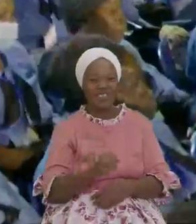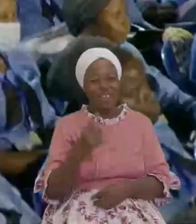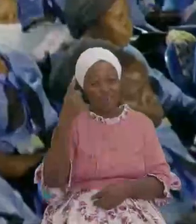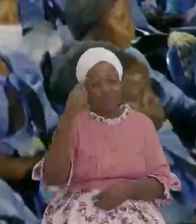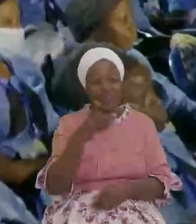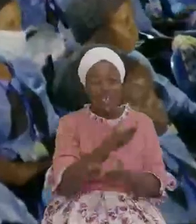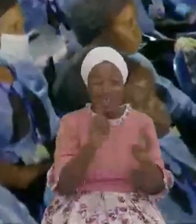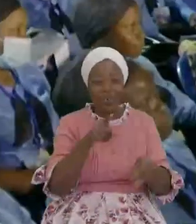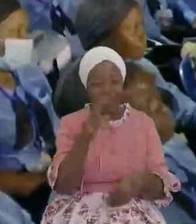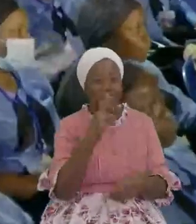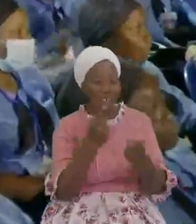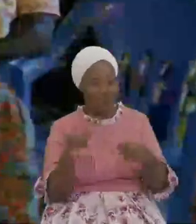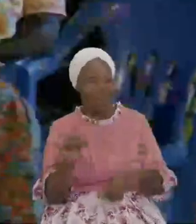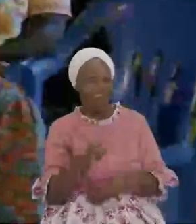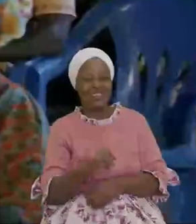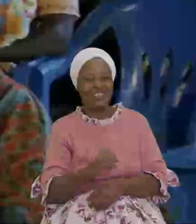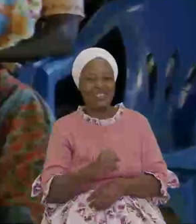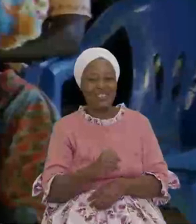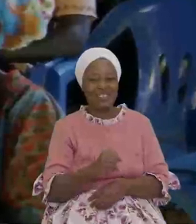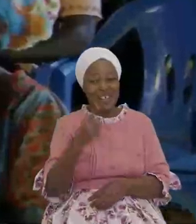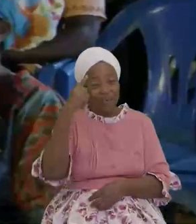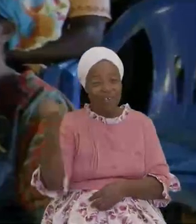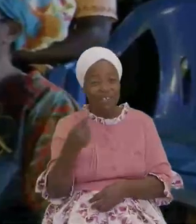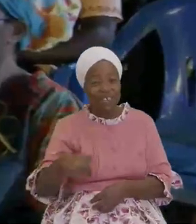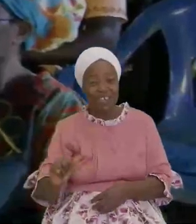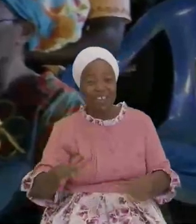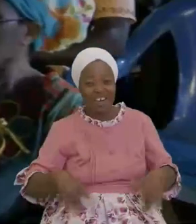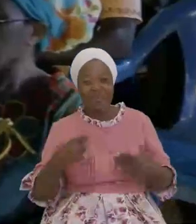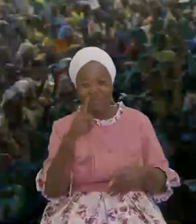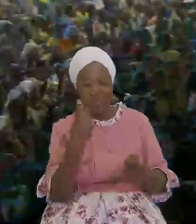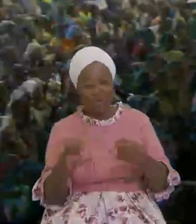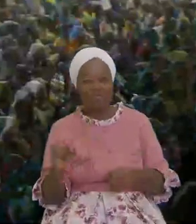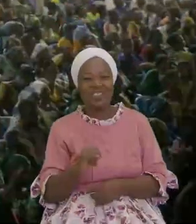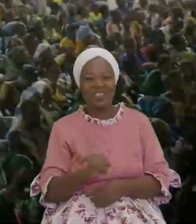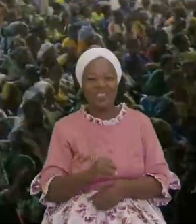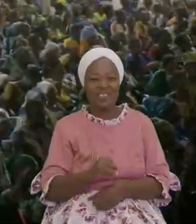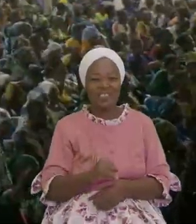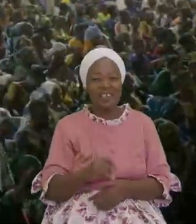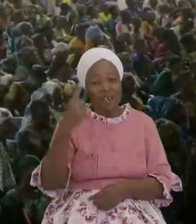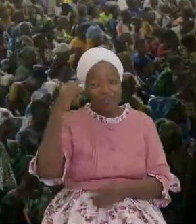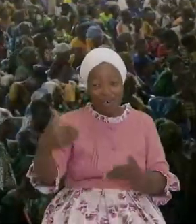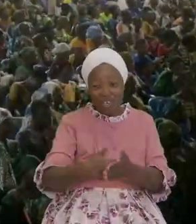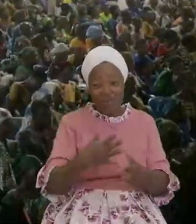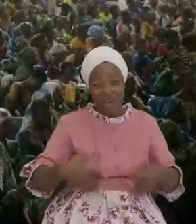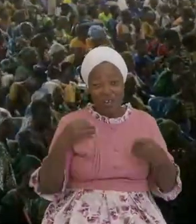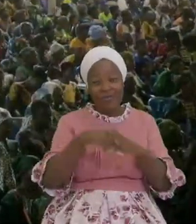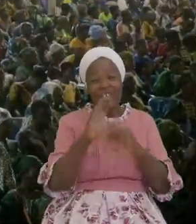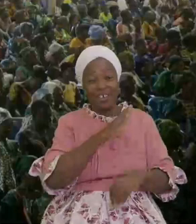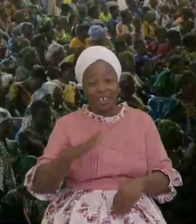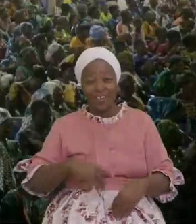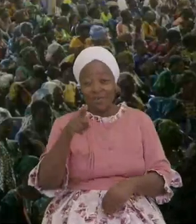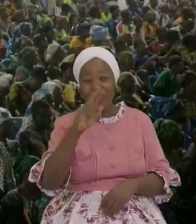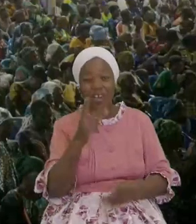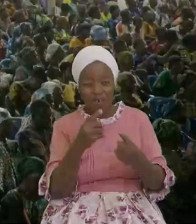la délivrance, tu viendras. Pour la vie éternelle, tu viendras. Pour une nouvelle vie en Christ,